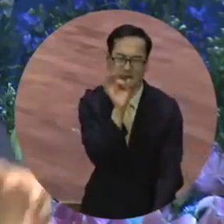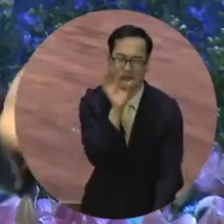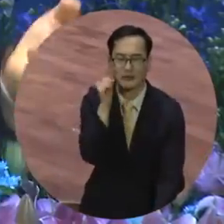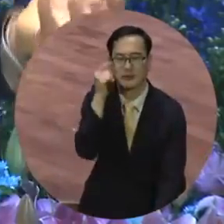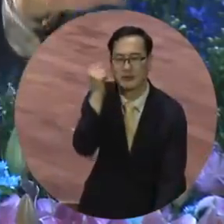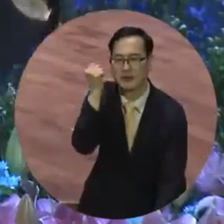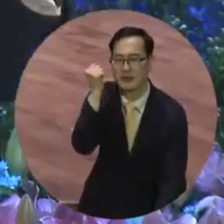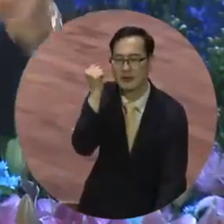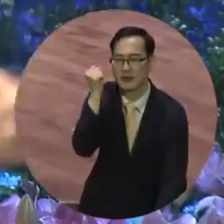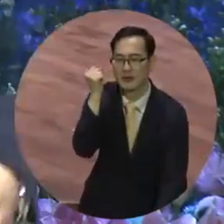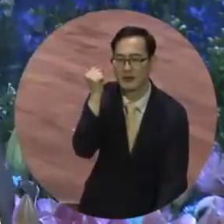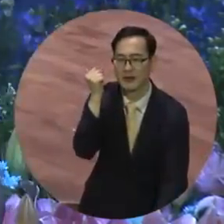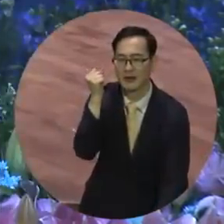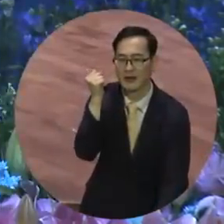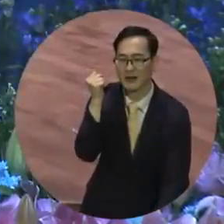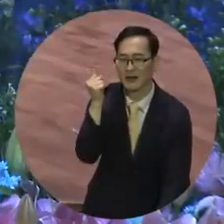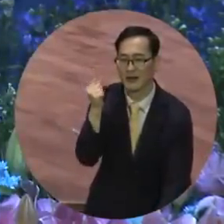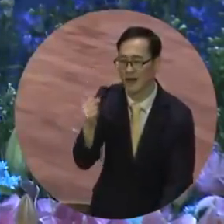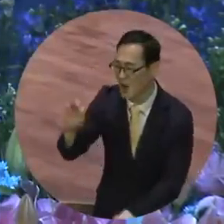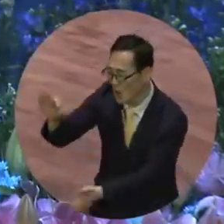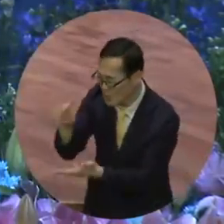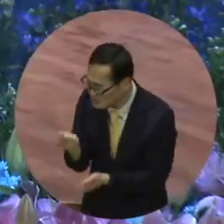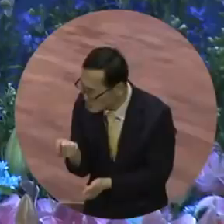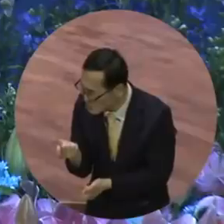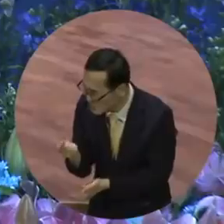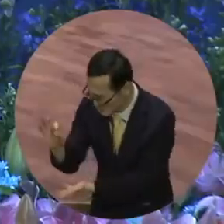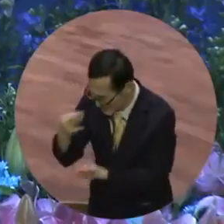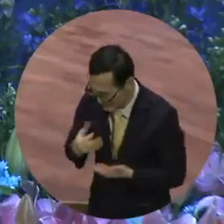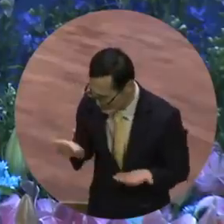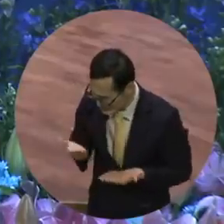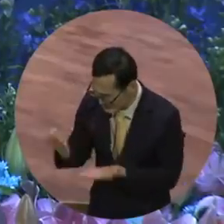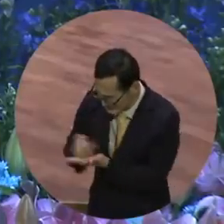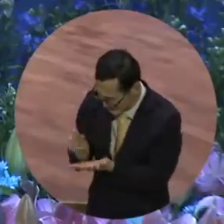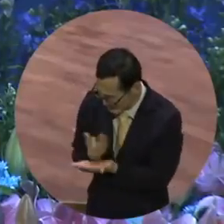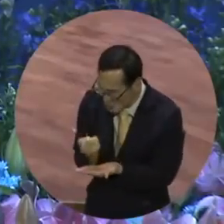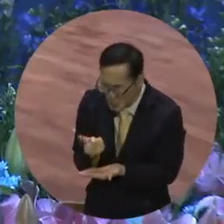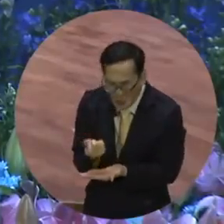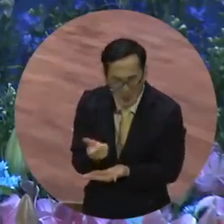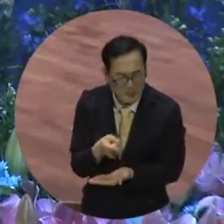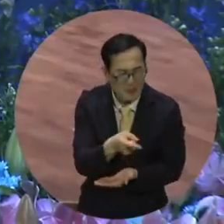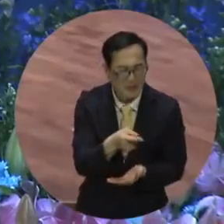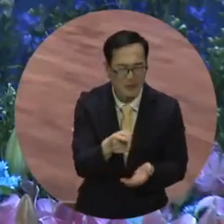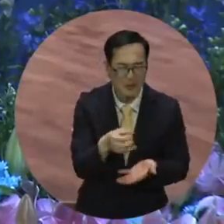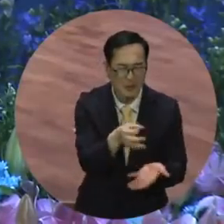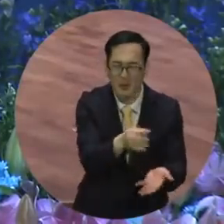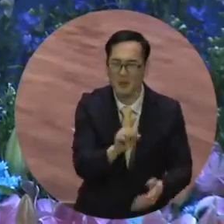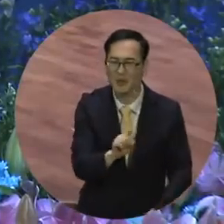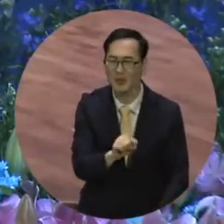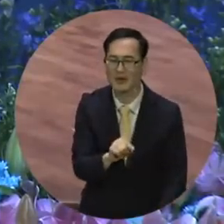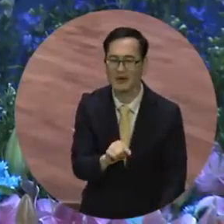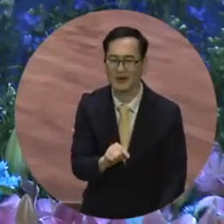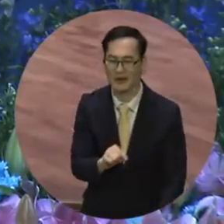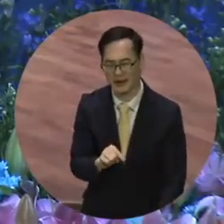월급쟁이 그 월급 봉투 가지고 무슨 세계복음하고 교회에 영향을 줍니까?